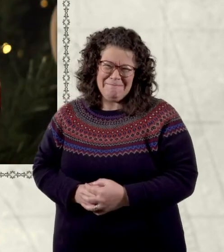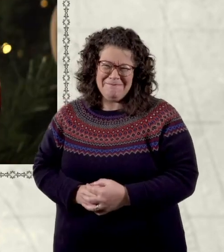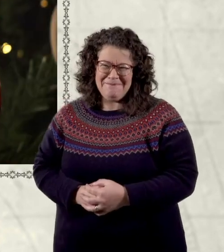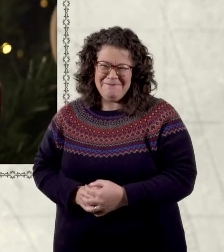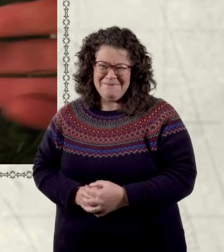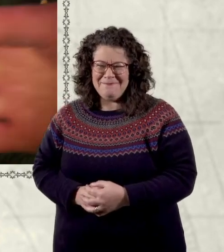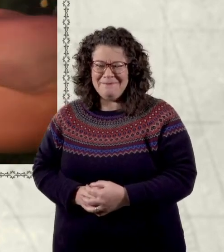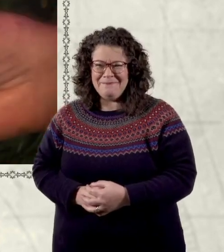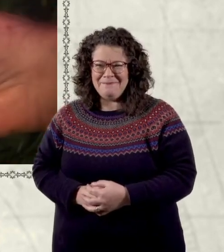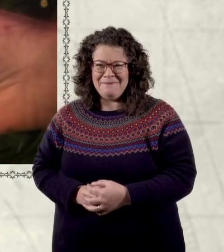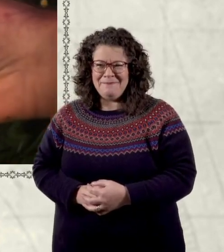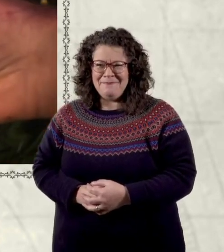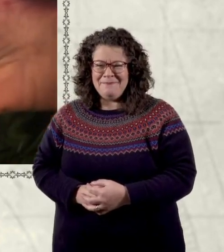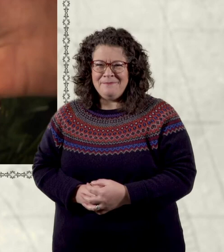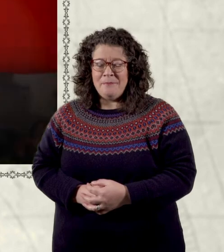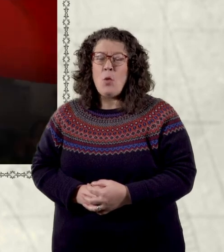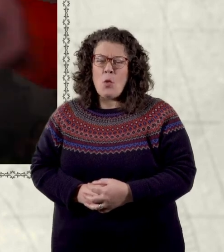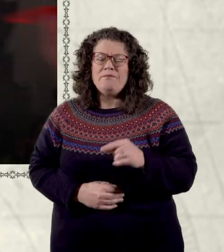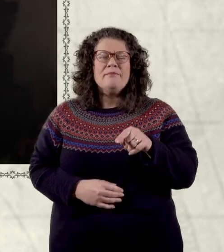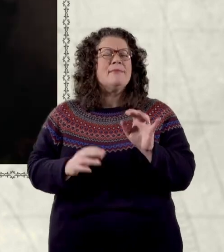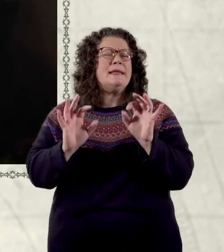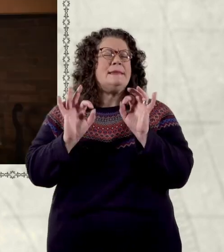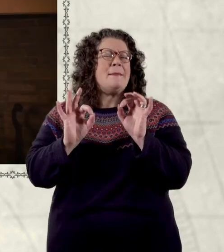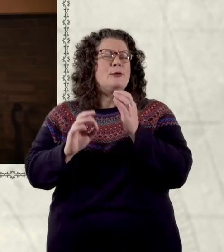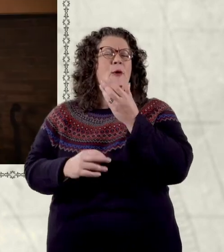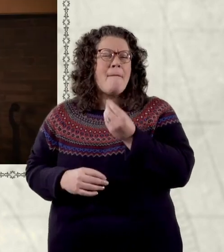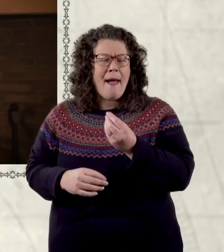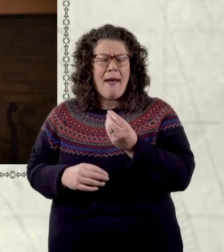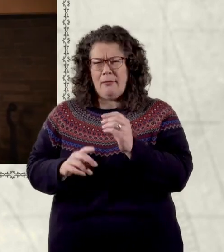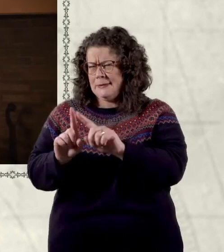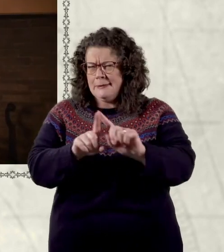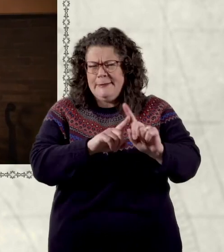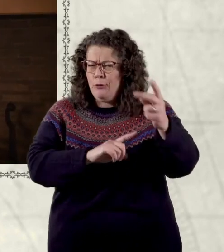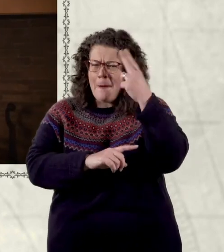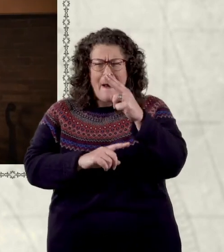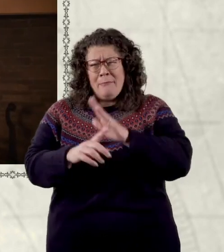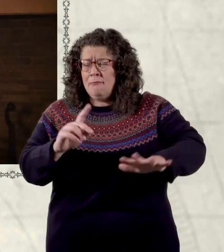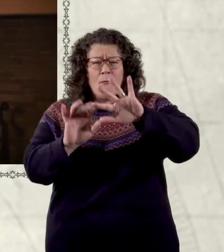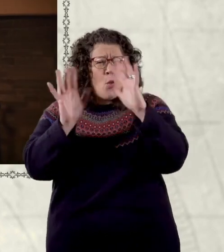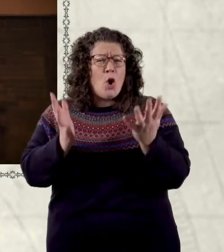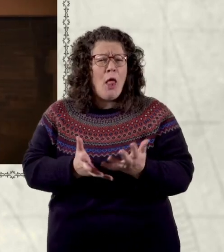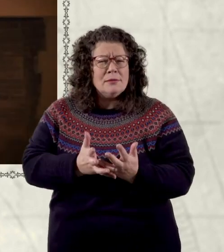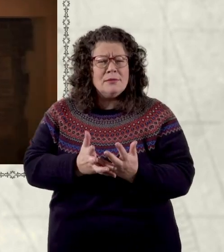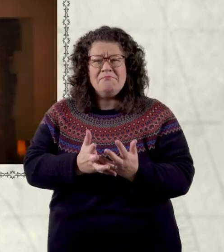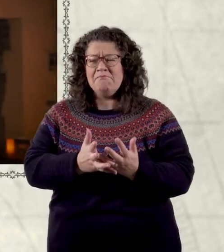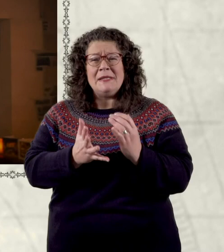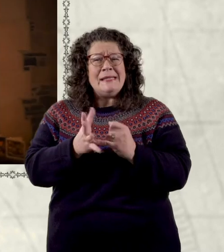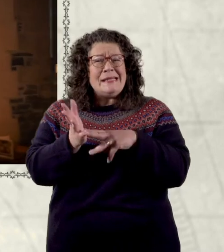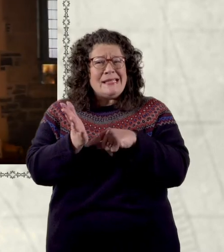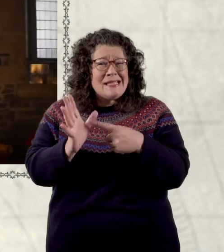Nawr, mae gan y dyn yma sawl enw ar draws y byd. Santa